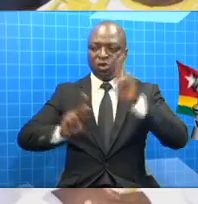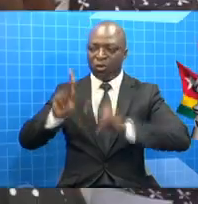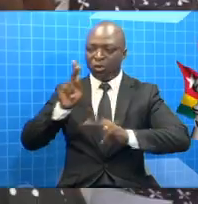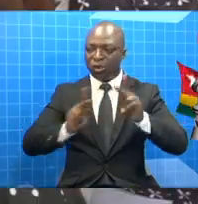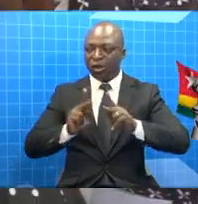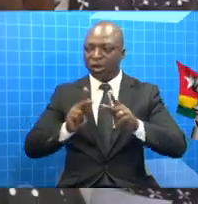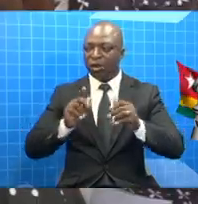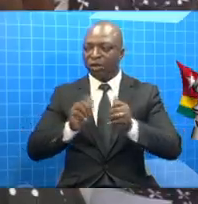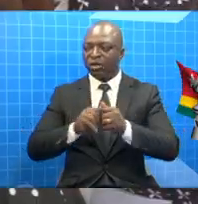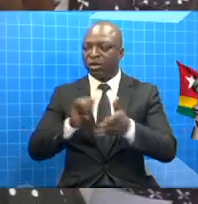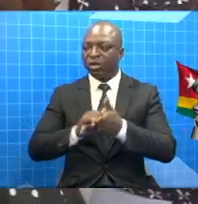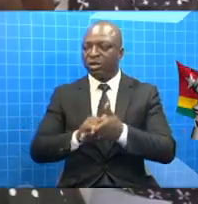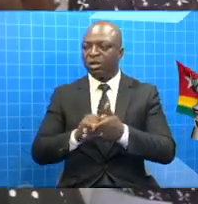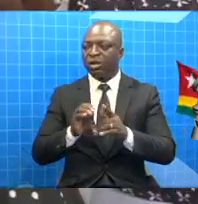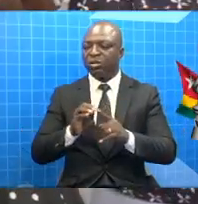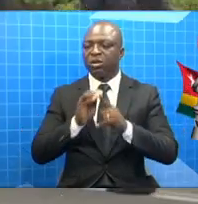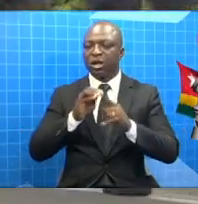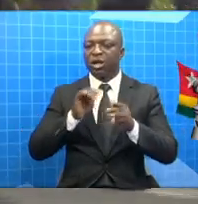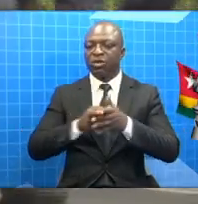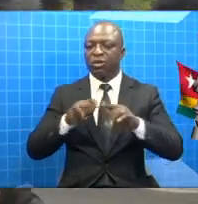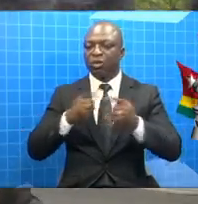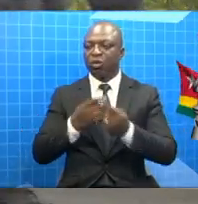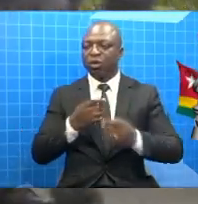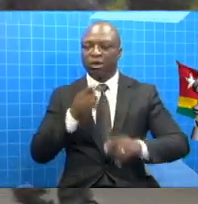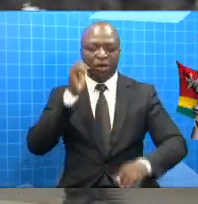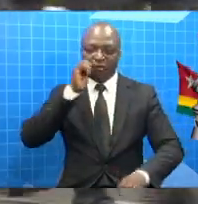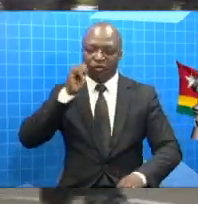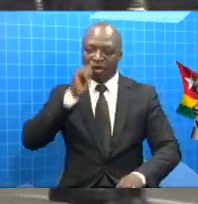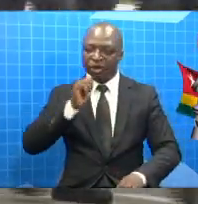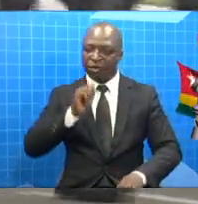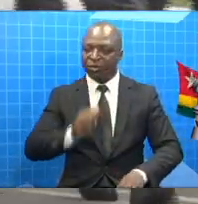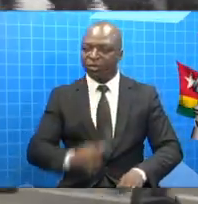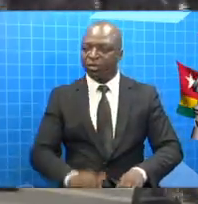Cachet spécial à la gente féminine.